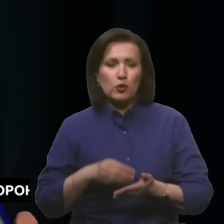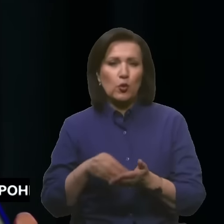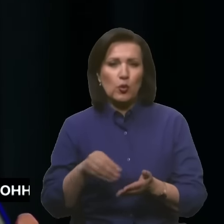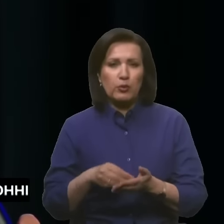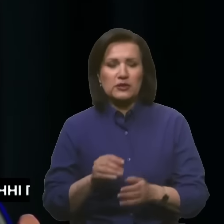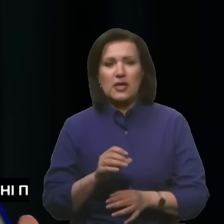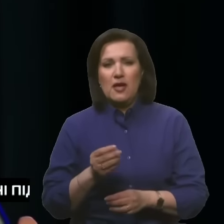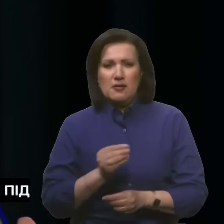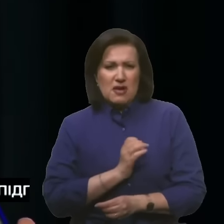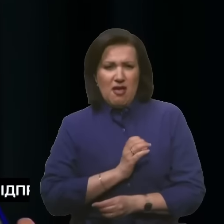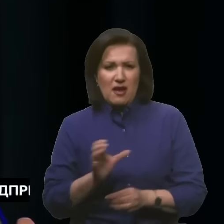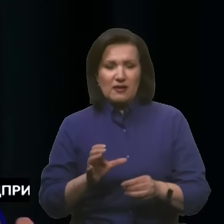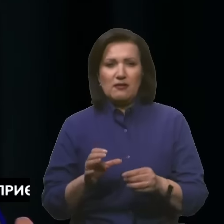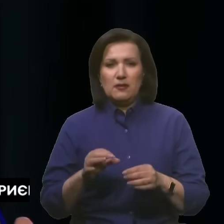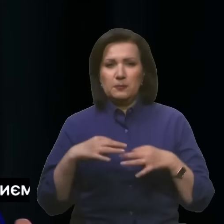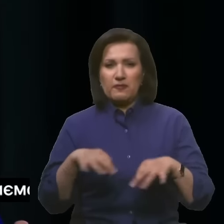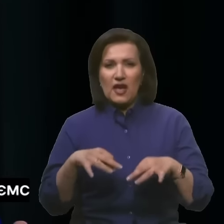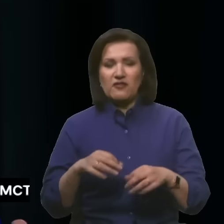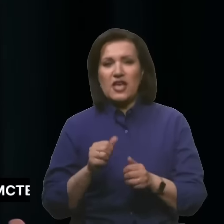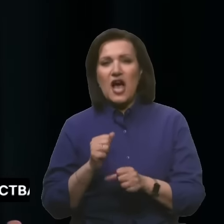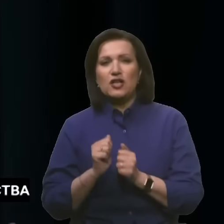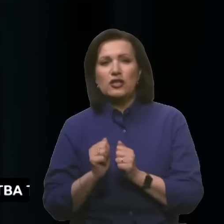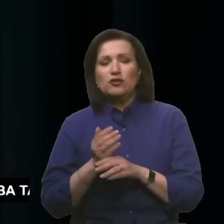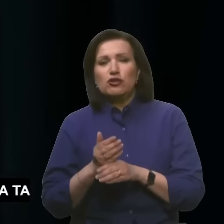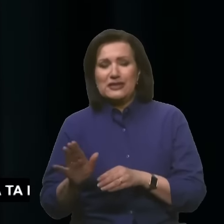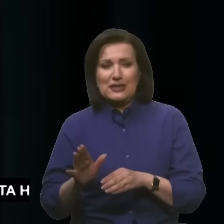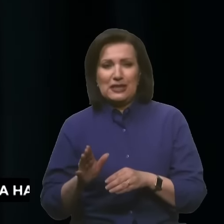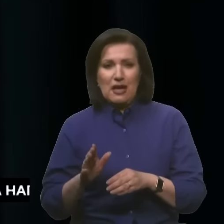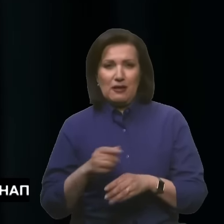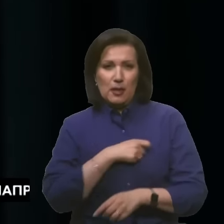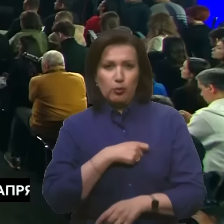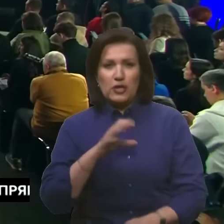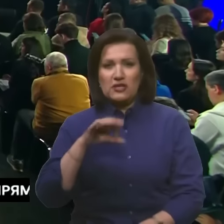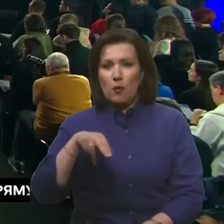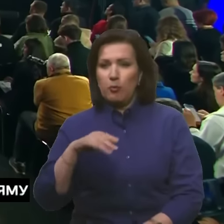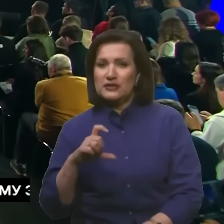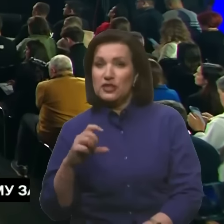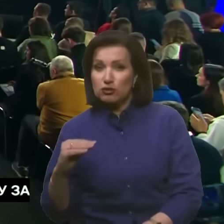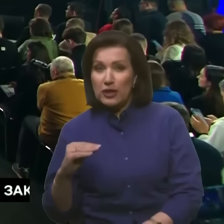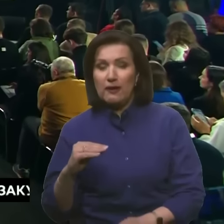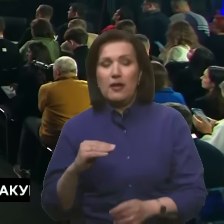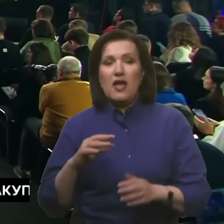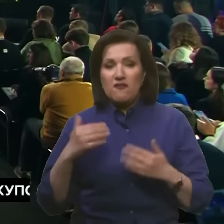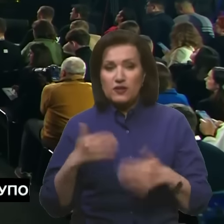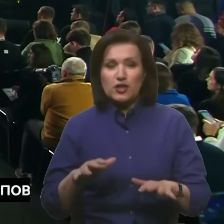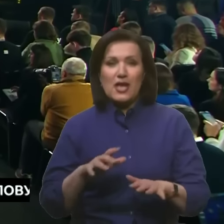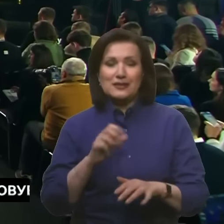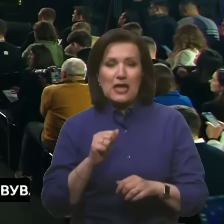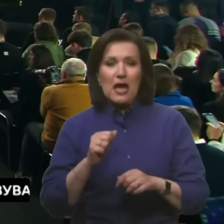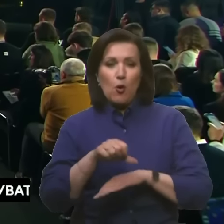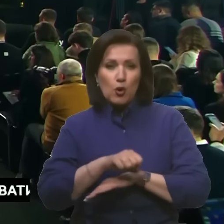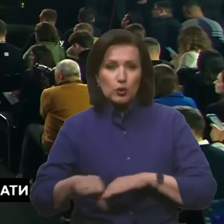купуючи елітні автівки, а частина депутатів від ОПЗЖ якимось чином вже за кордоном чекає на святкування Нового року в